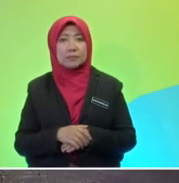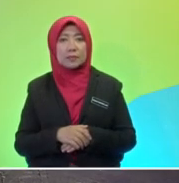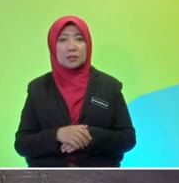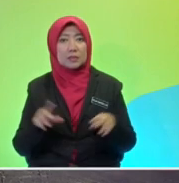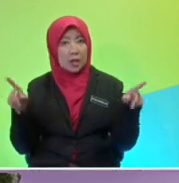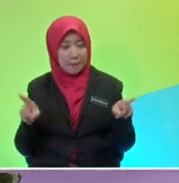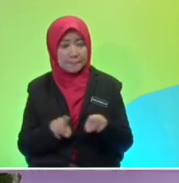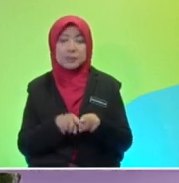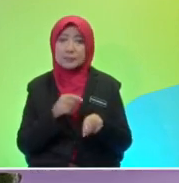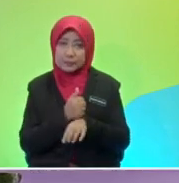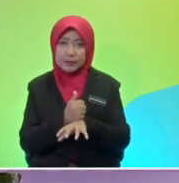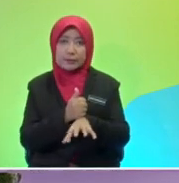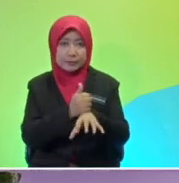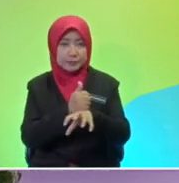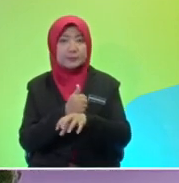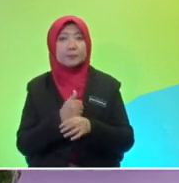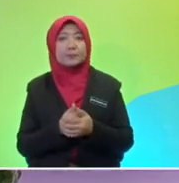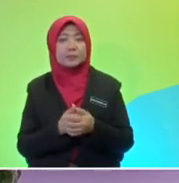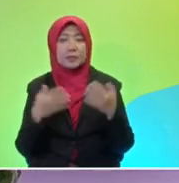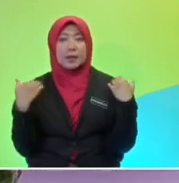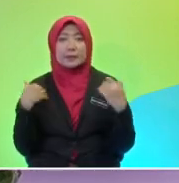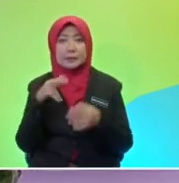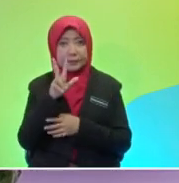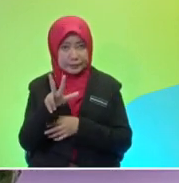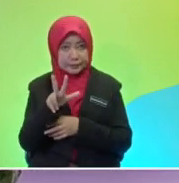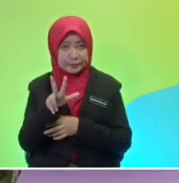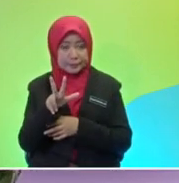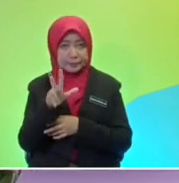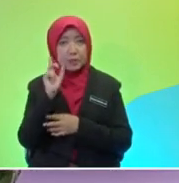dia serangga dia terdiri dari pada tiga satu